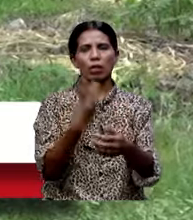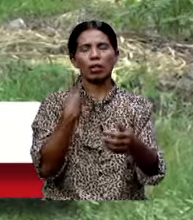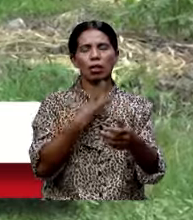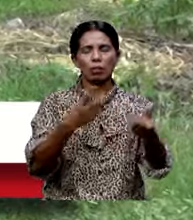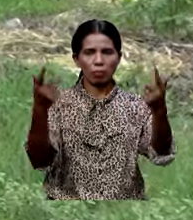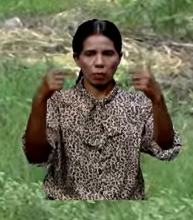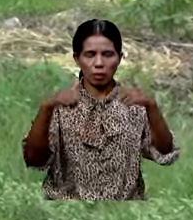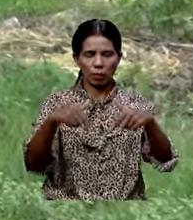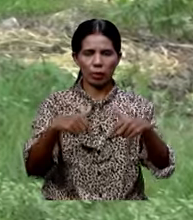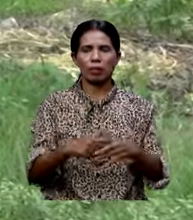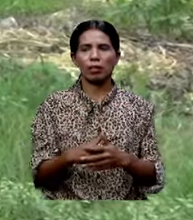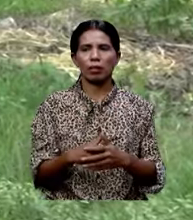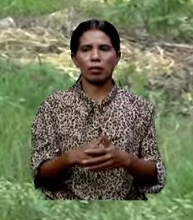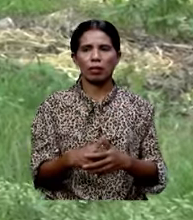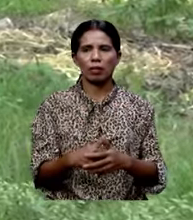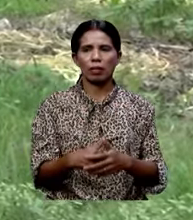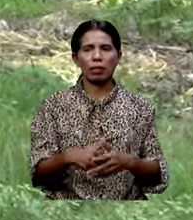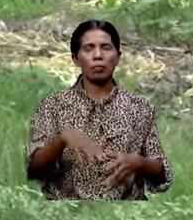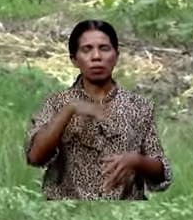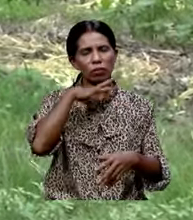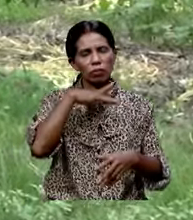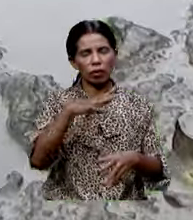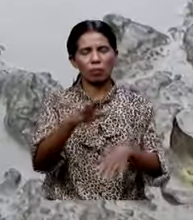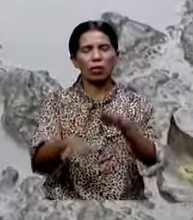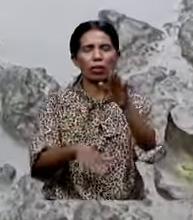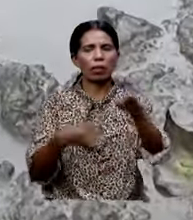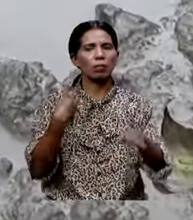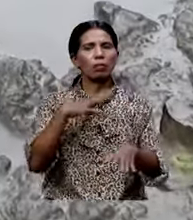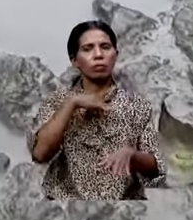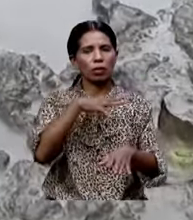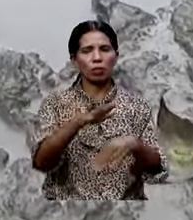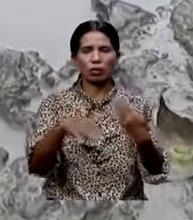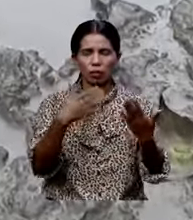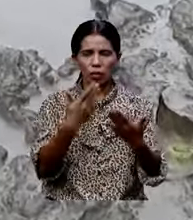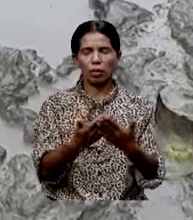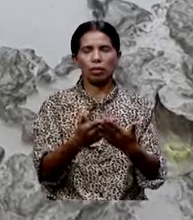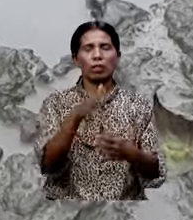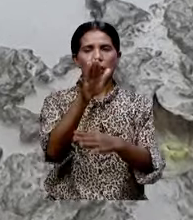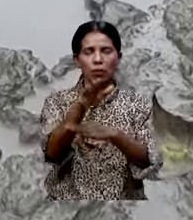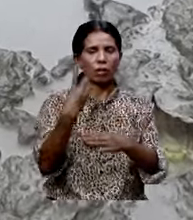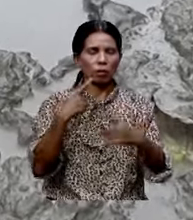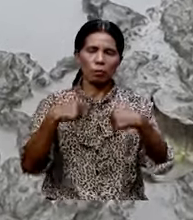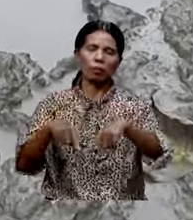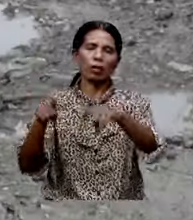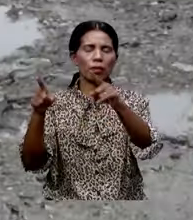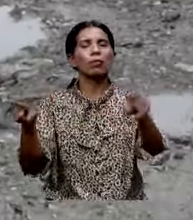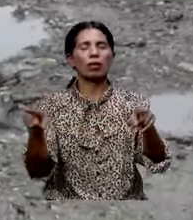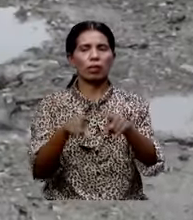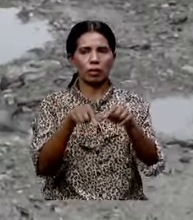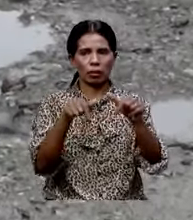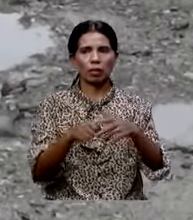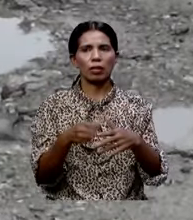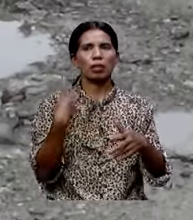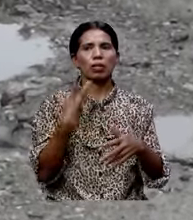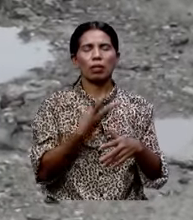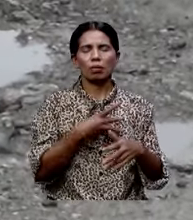to he nemo sami asa ami po ero tu ami bo kon ho tu depois de der do lorai kam sai fal mas anesa ne ne be am sin